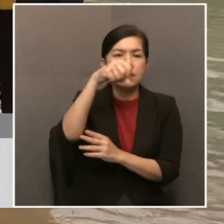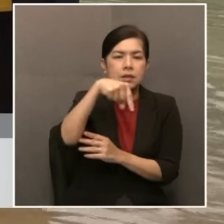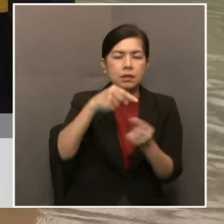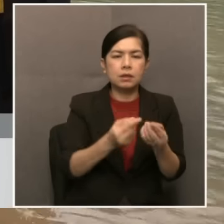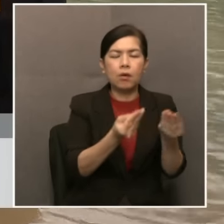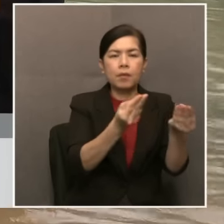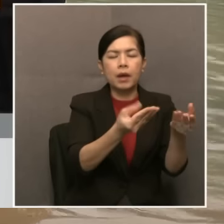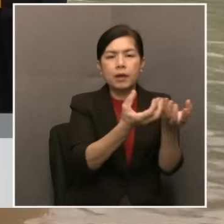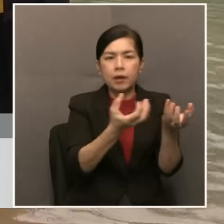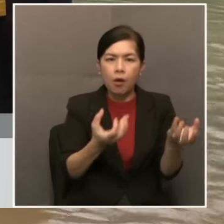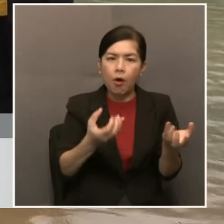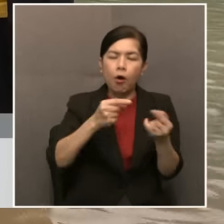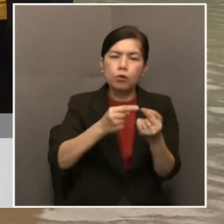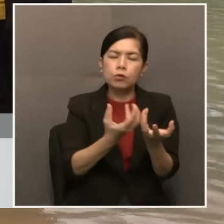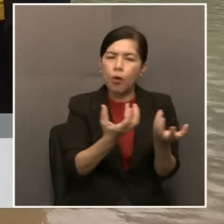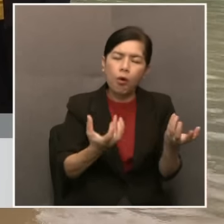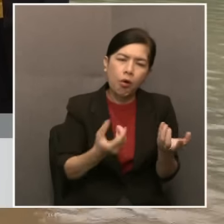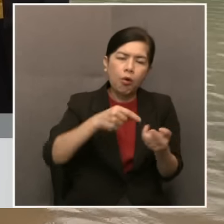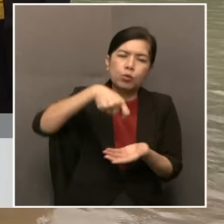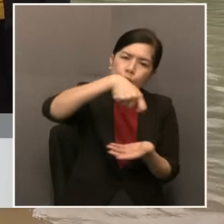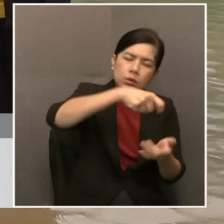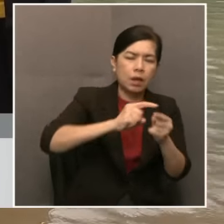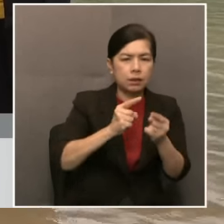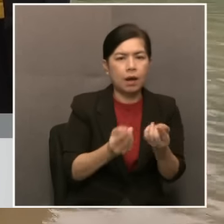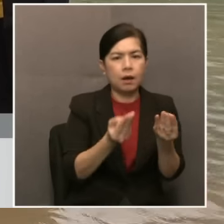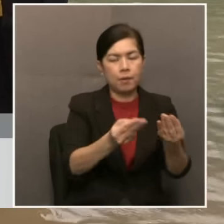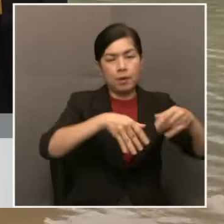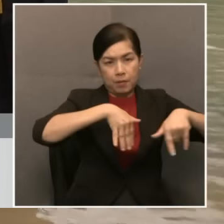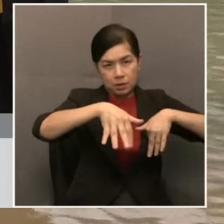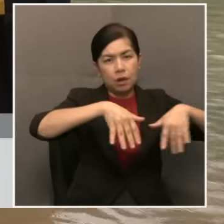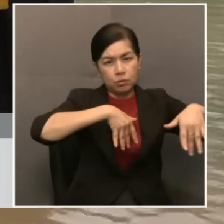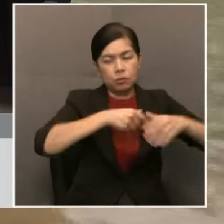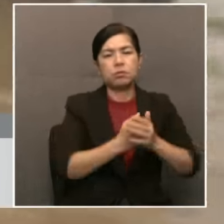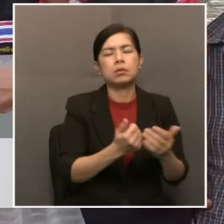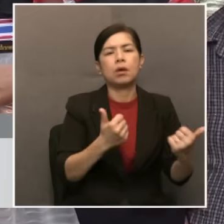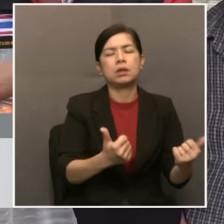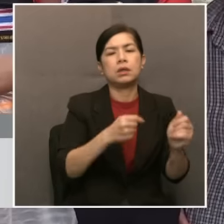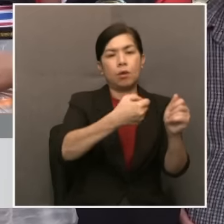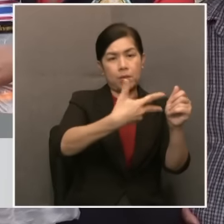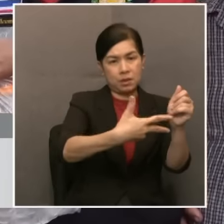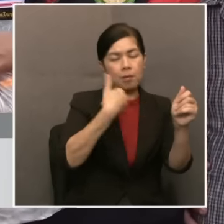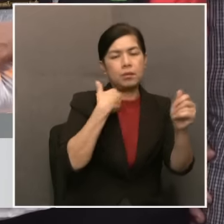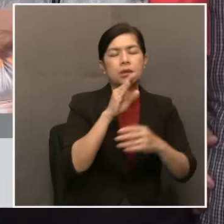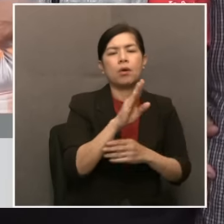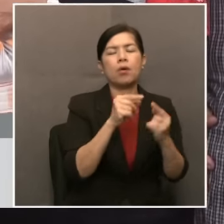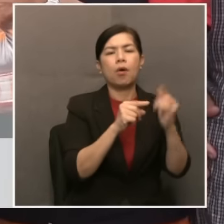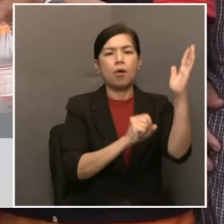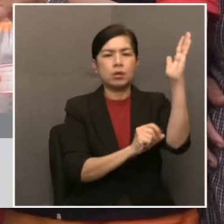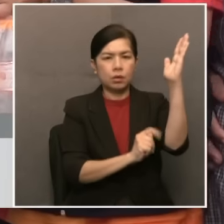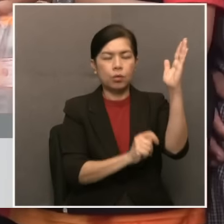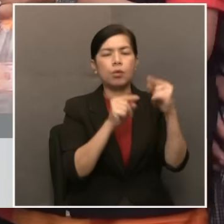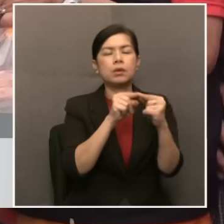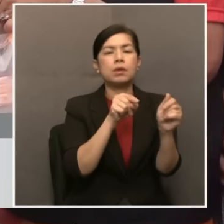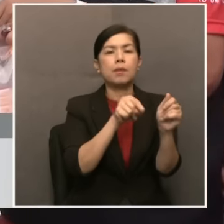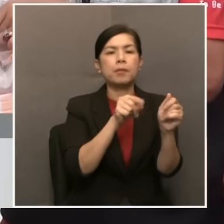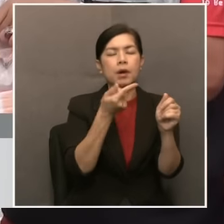ประสบอุทกภัยขณะนี้จังหวัดสตูลเจอปัญหาอุทกภัยในพื้นที่3อำเภอนะคะได้แก่อำเภอควนโดนอำเภอเมืองส